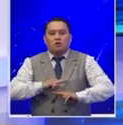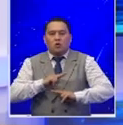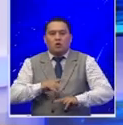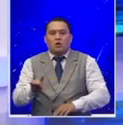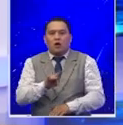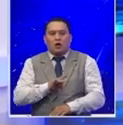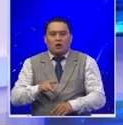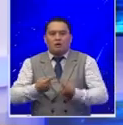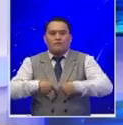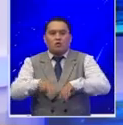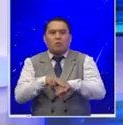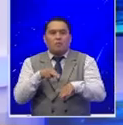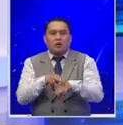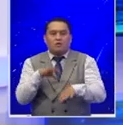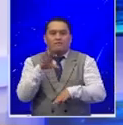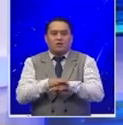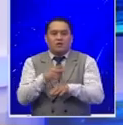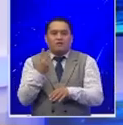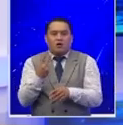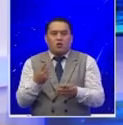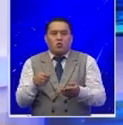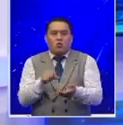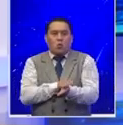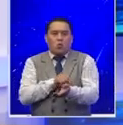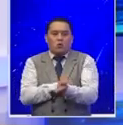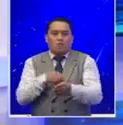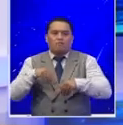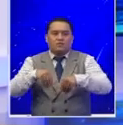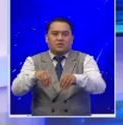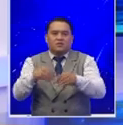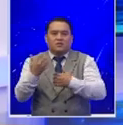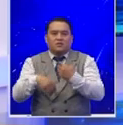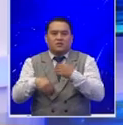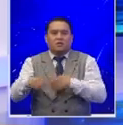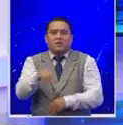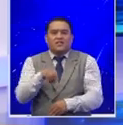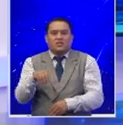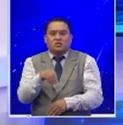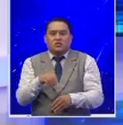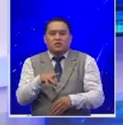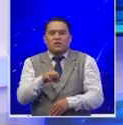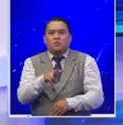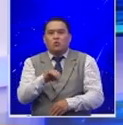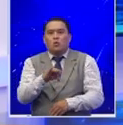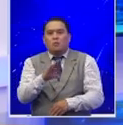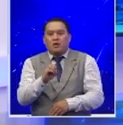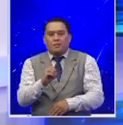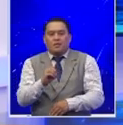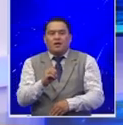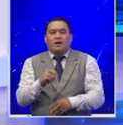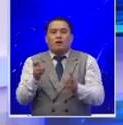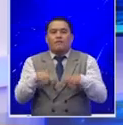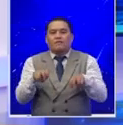Жанакурганского районного отдела полиции выявлено два крупных наркопосева среди песков на западной стороне поселка Келентобе.